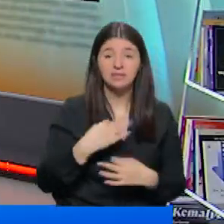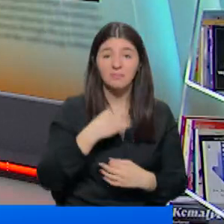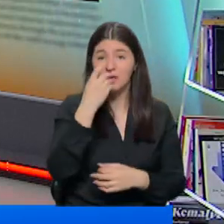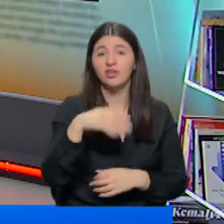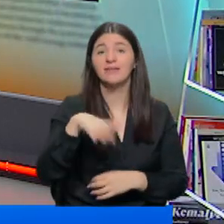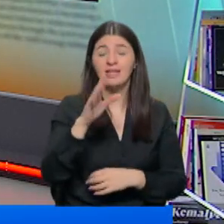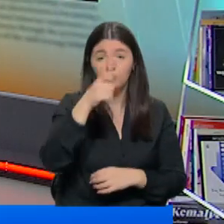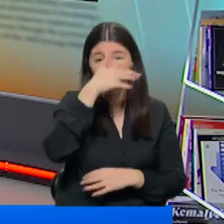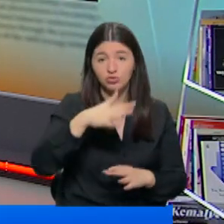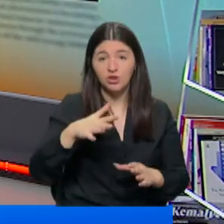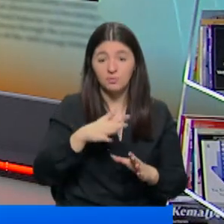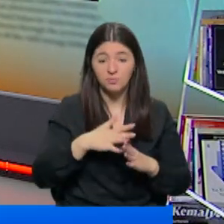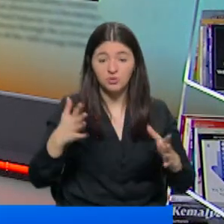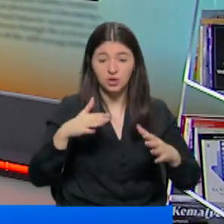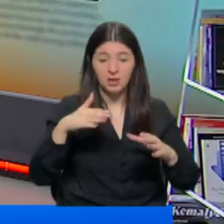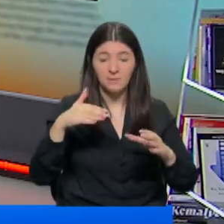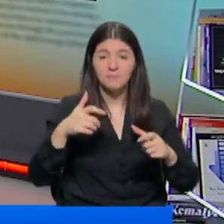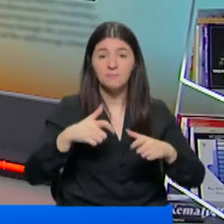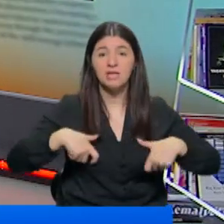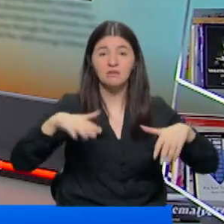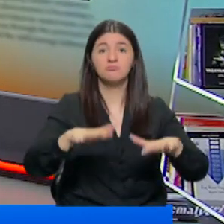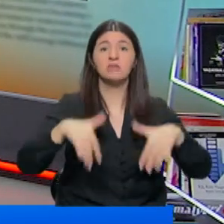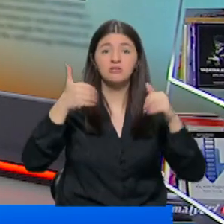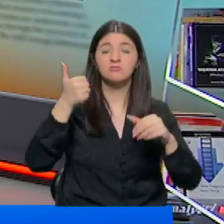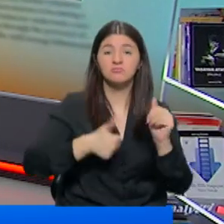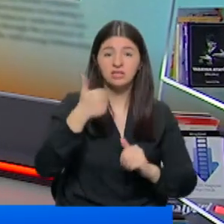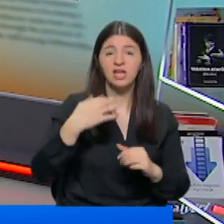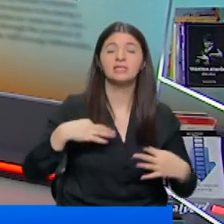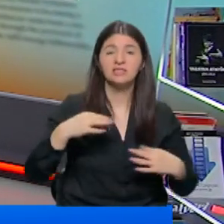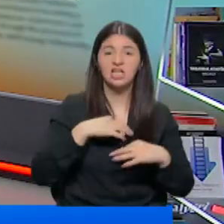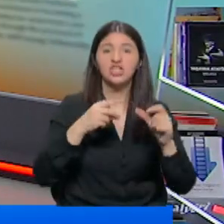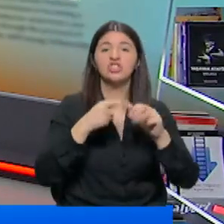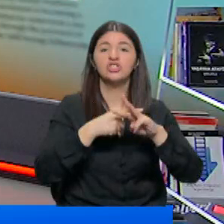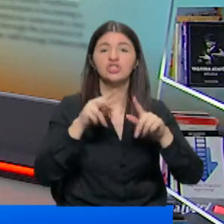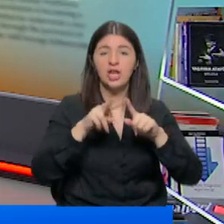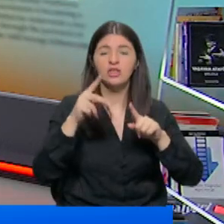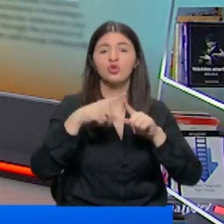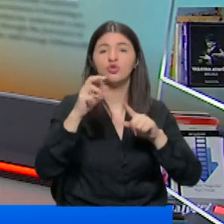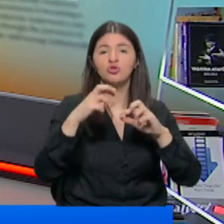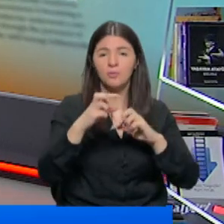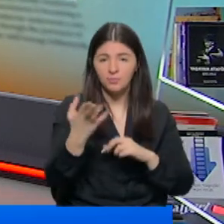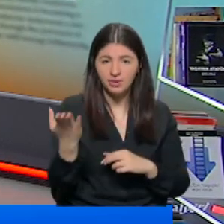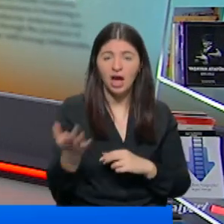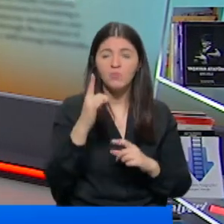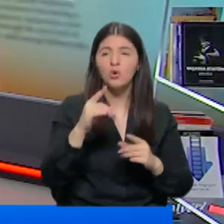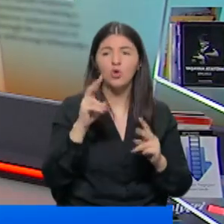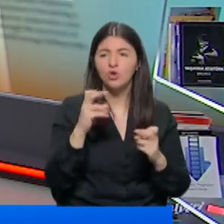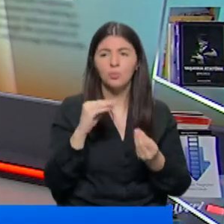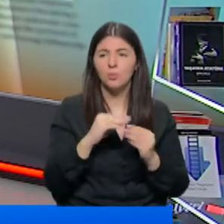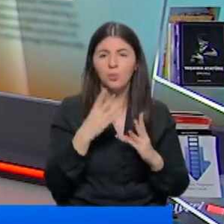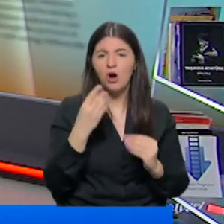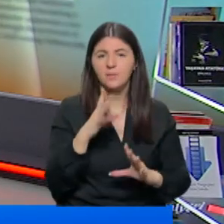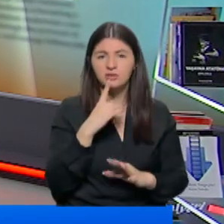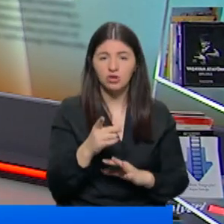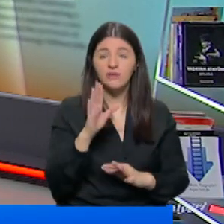Bahçeli değil Türkiye Büyük Millet Meclisi Başkanı sayın Şen topta bu konuda Herhangi bir sorun olmadığını belirtti